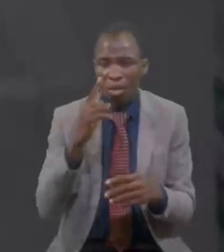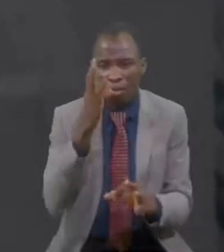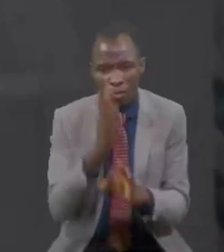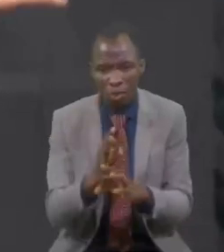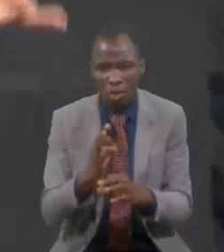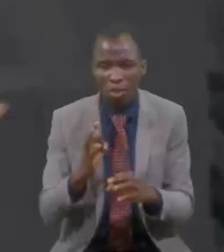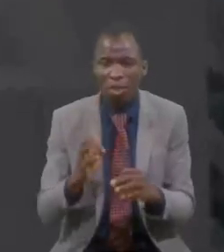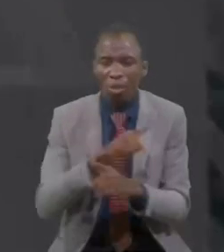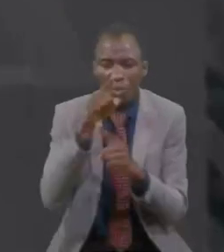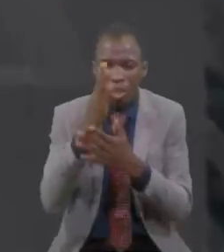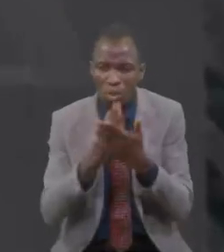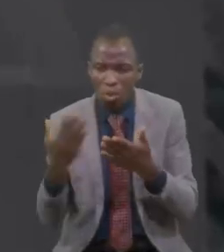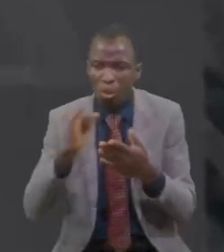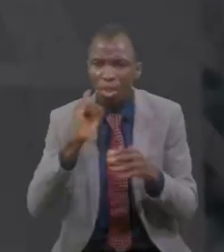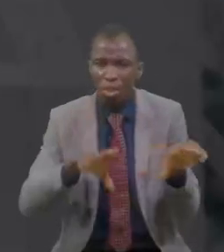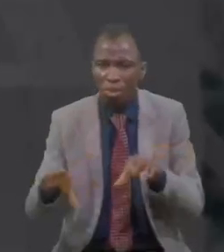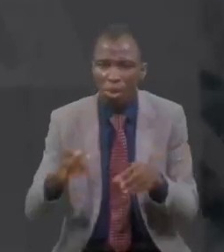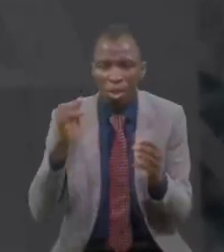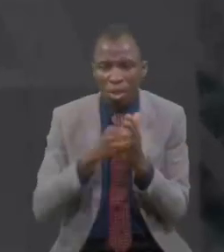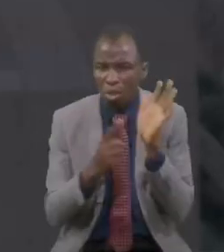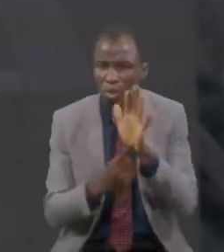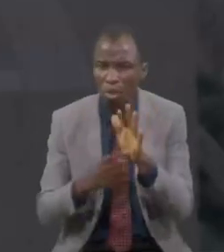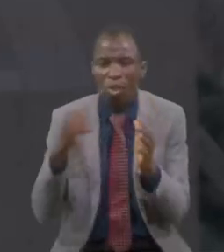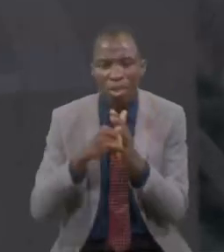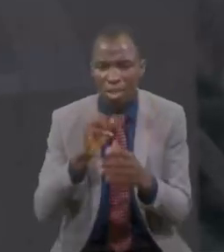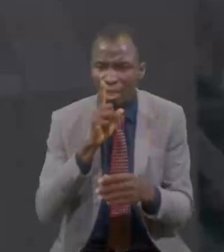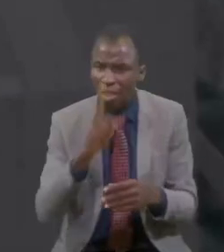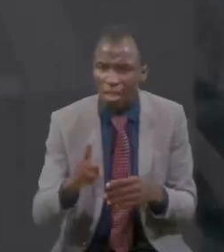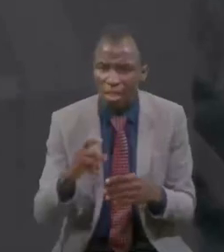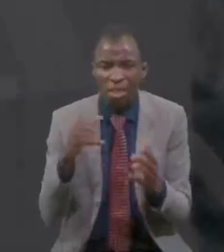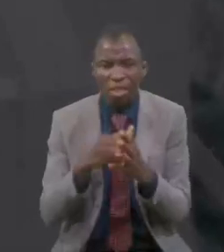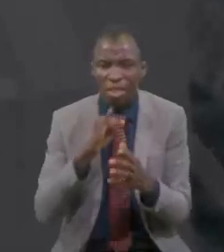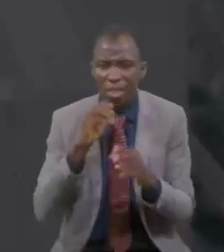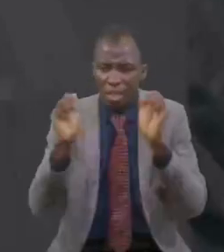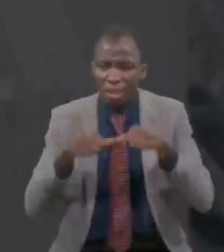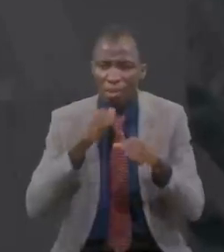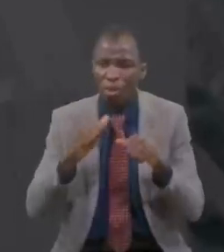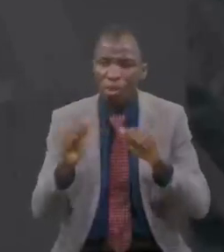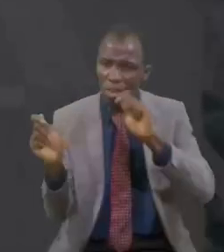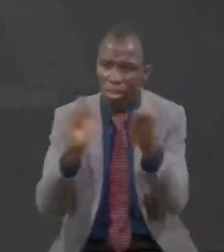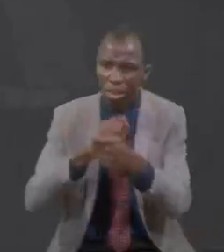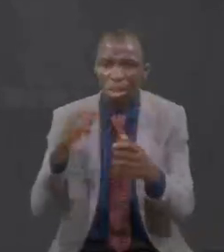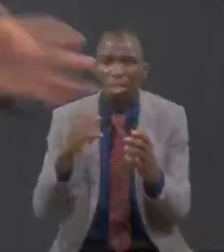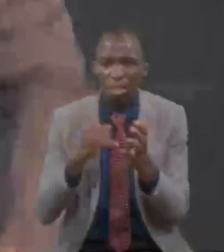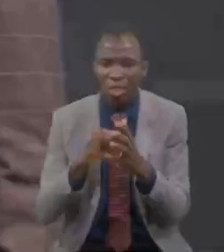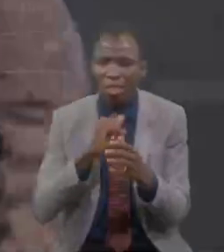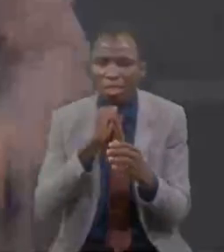et êtes-vous sûr et c'est certain la chose est ocable c'est